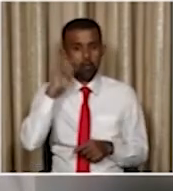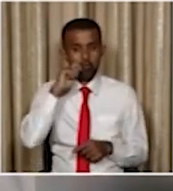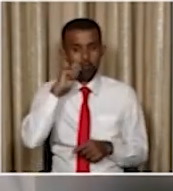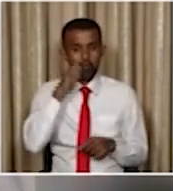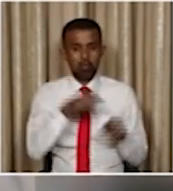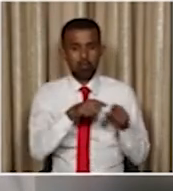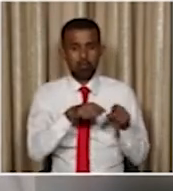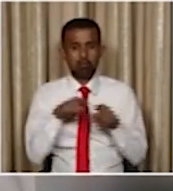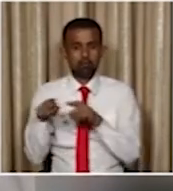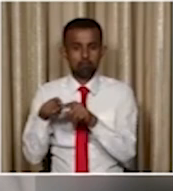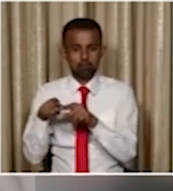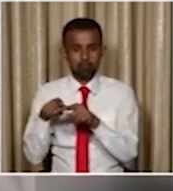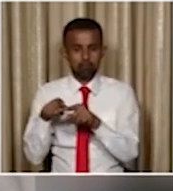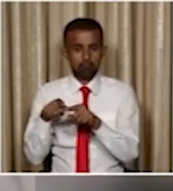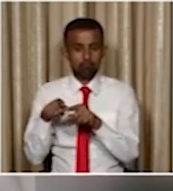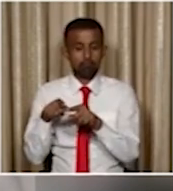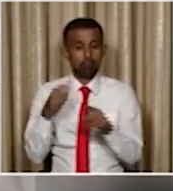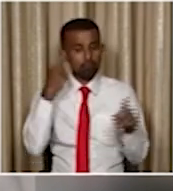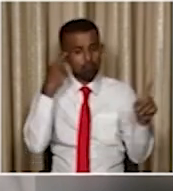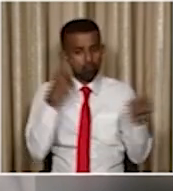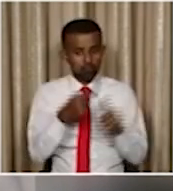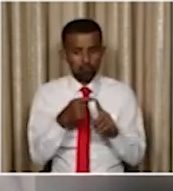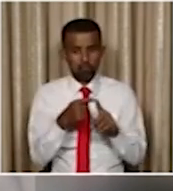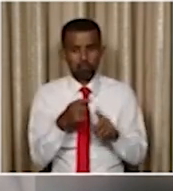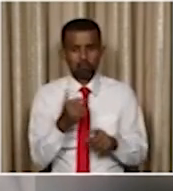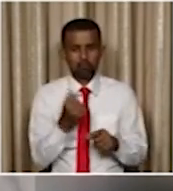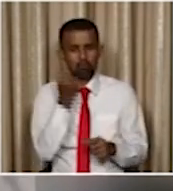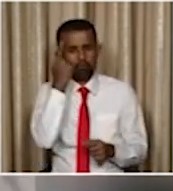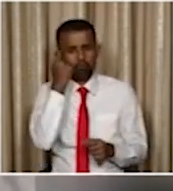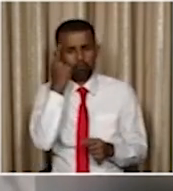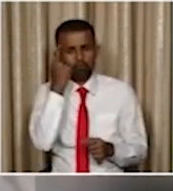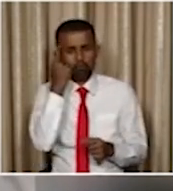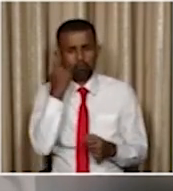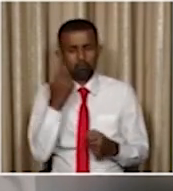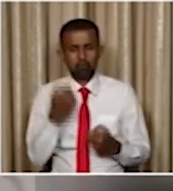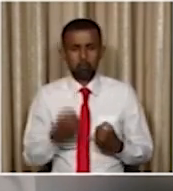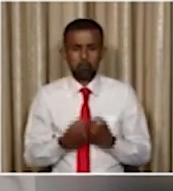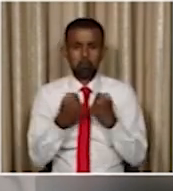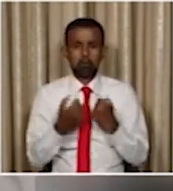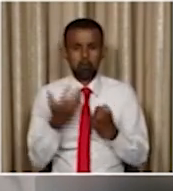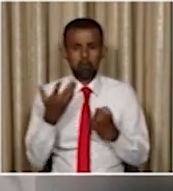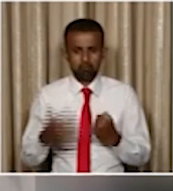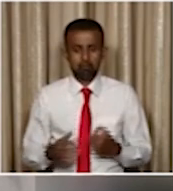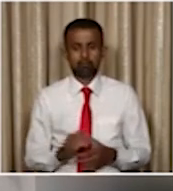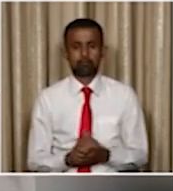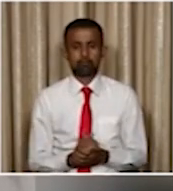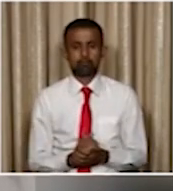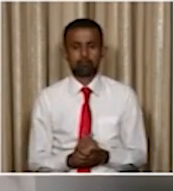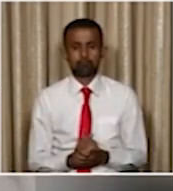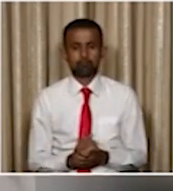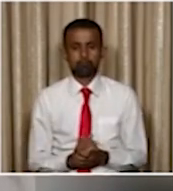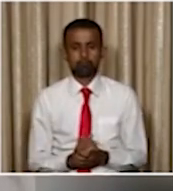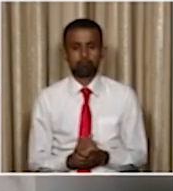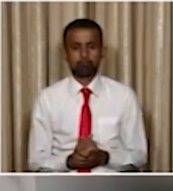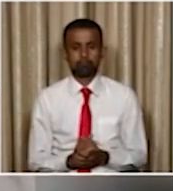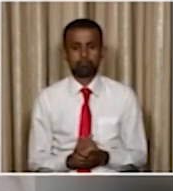කෙරෙනවා. ඒ වගේම මේ බද්ද පැනවෙන්නේ සාමාන්‍ය ආදායම් ලබන අයට නෙවෙයි. ඉහළ ශුද්ධ ආදායම් ලබන්නන් වෙත විතරයි මේ